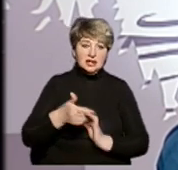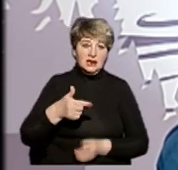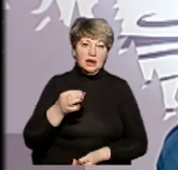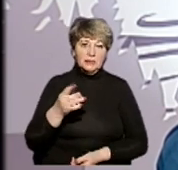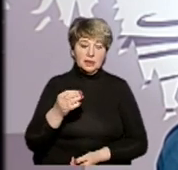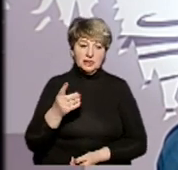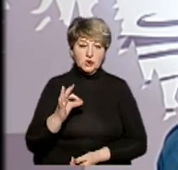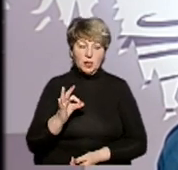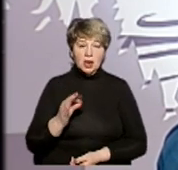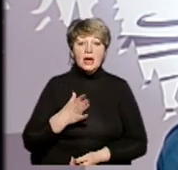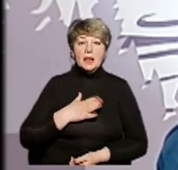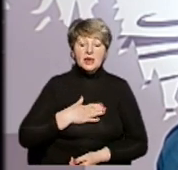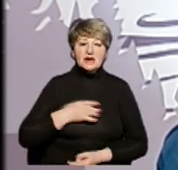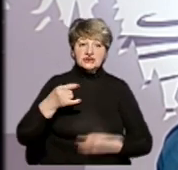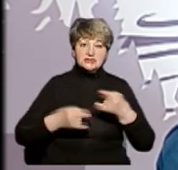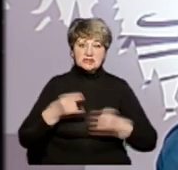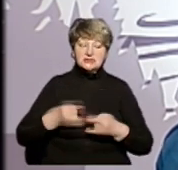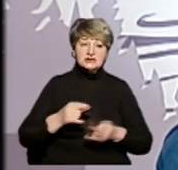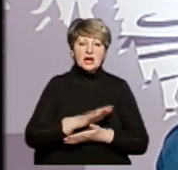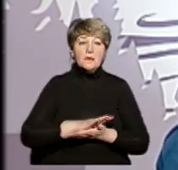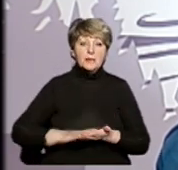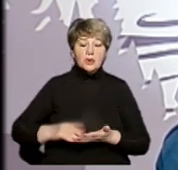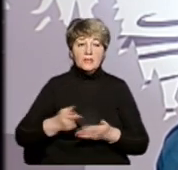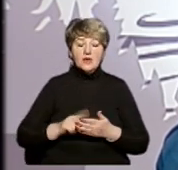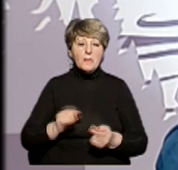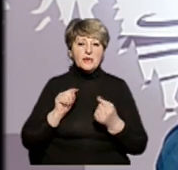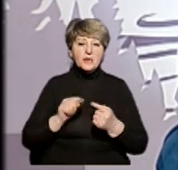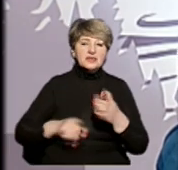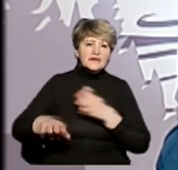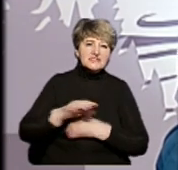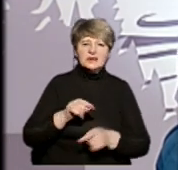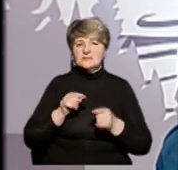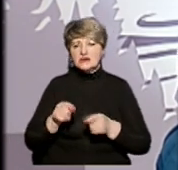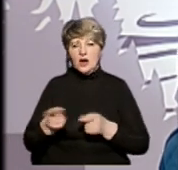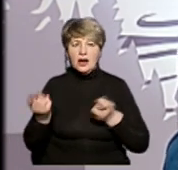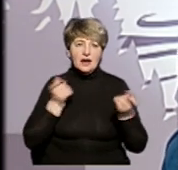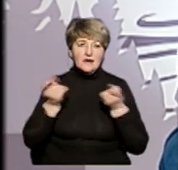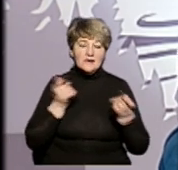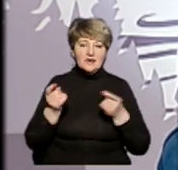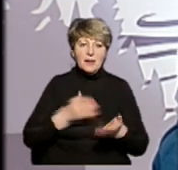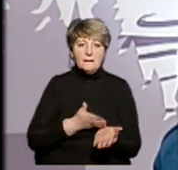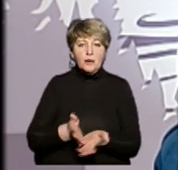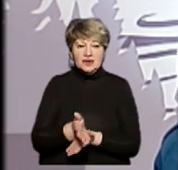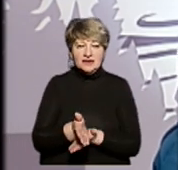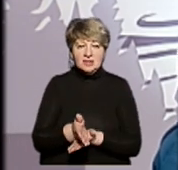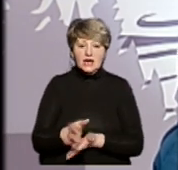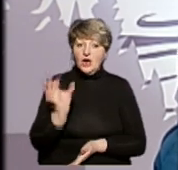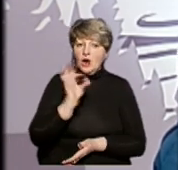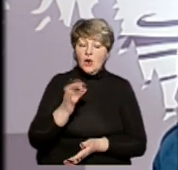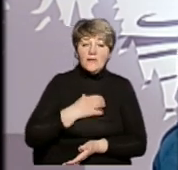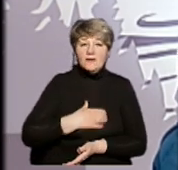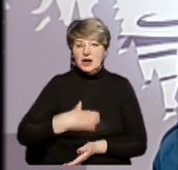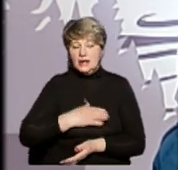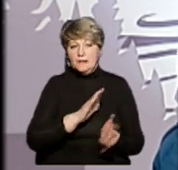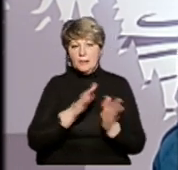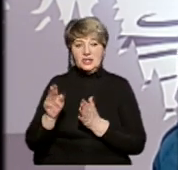Галина Абраменко. Наш телеканал продовжує виходити в ефір усупереч всім загрозам та інформаційній політиці. Про